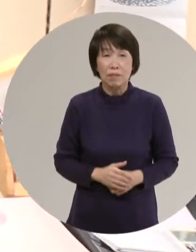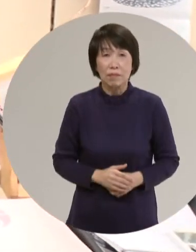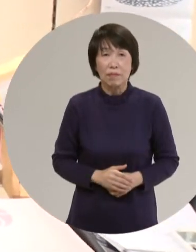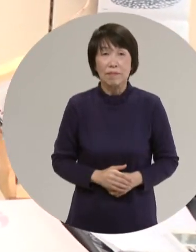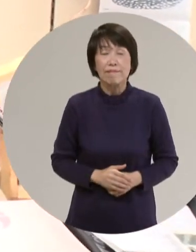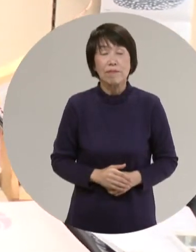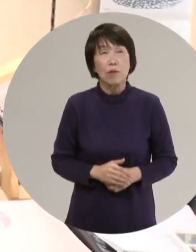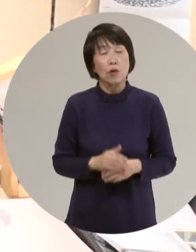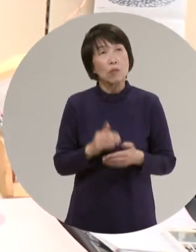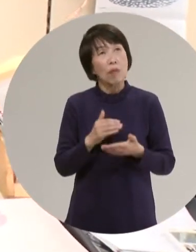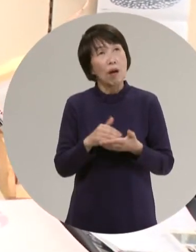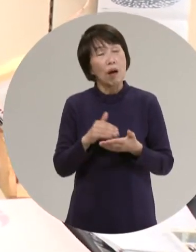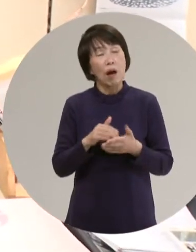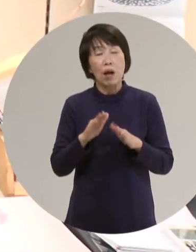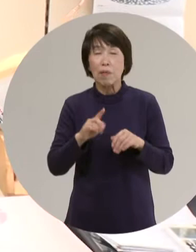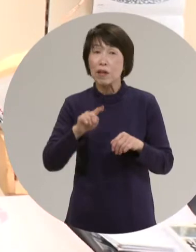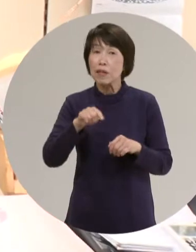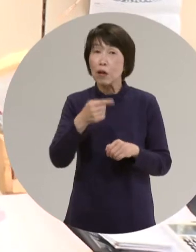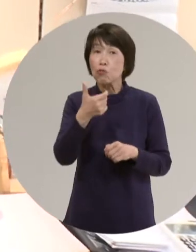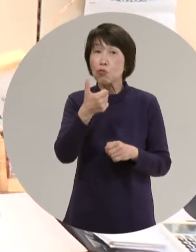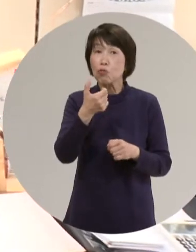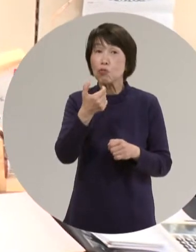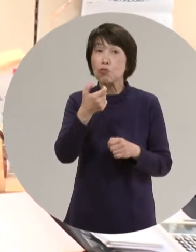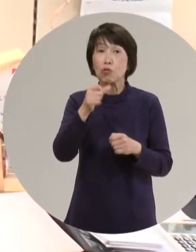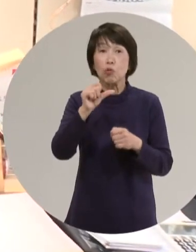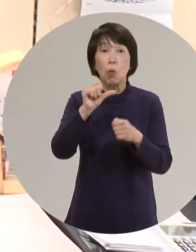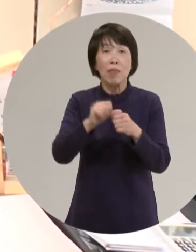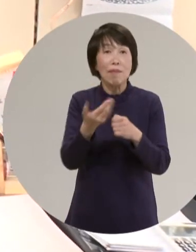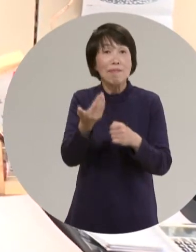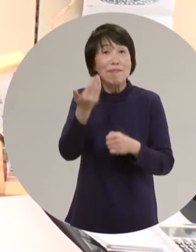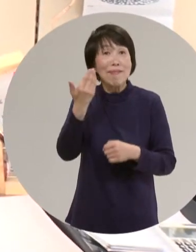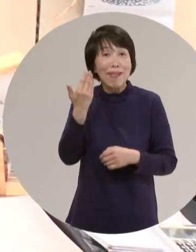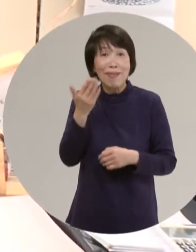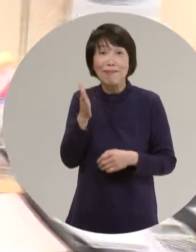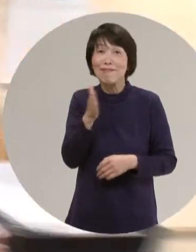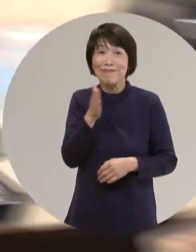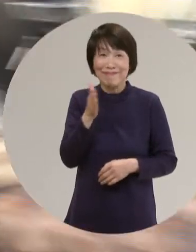。嘉永6年、はい、 165年